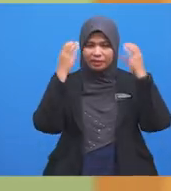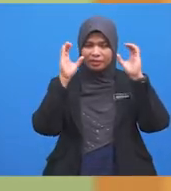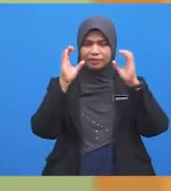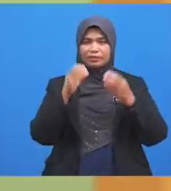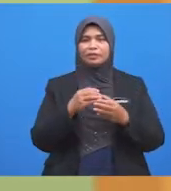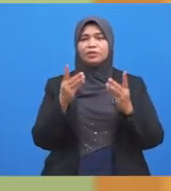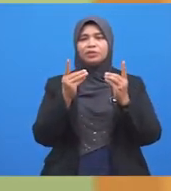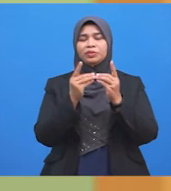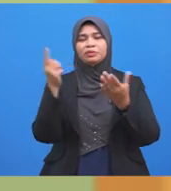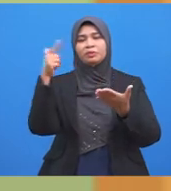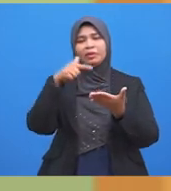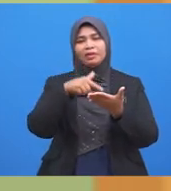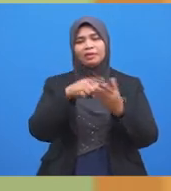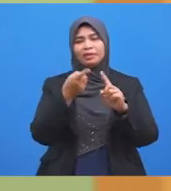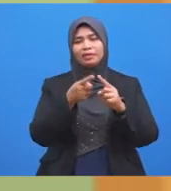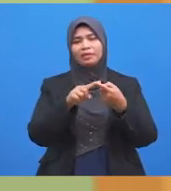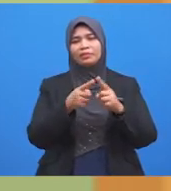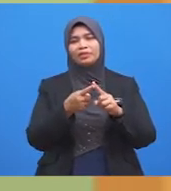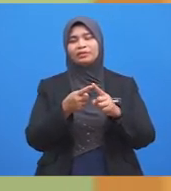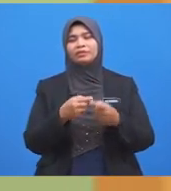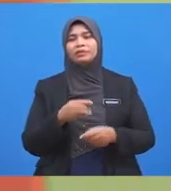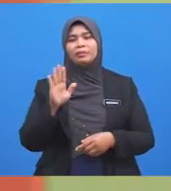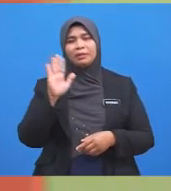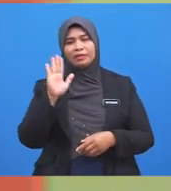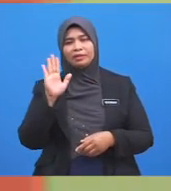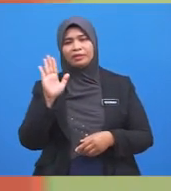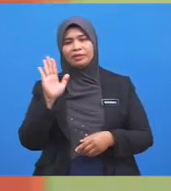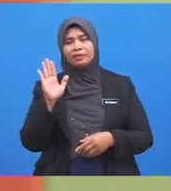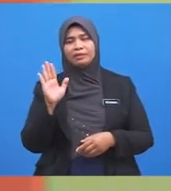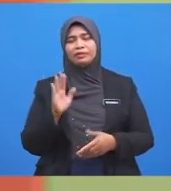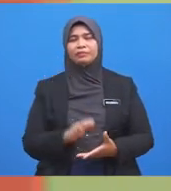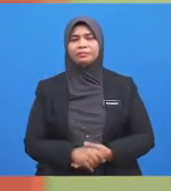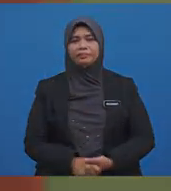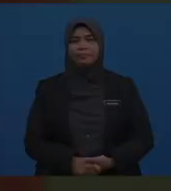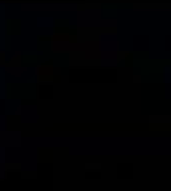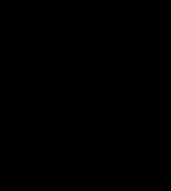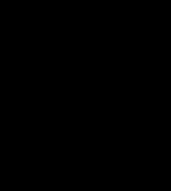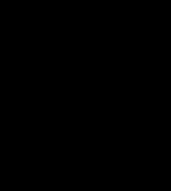Jumpa lagi, kawan-kawan. Bye. Bye, murid-murid.